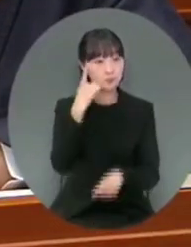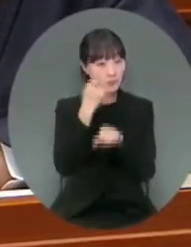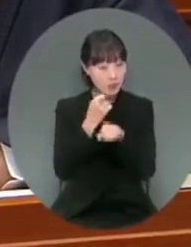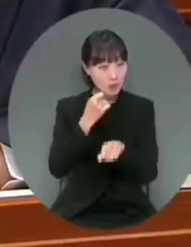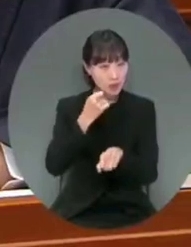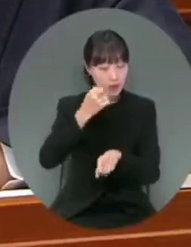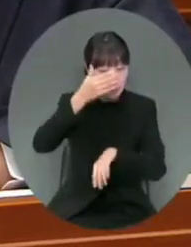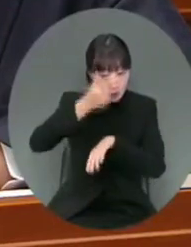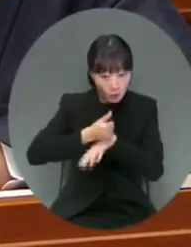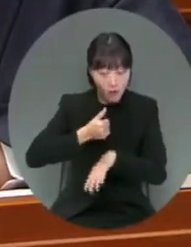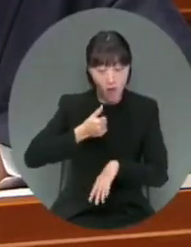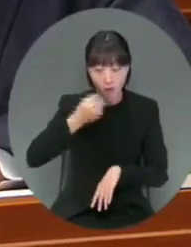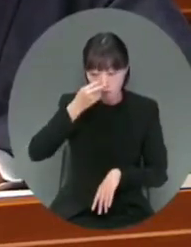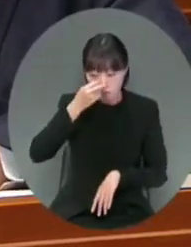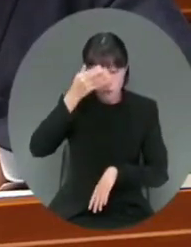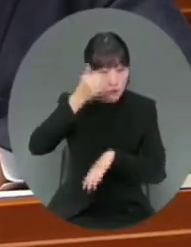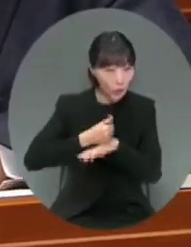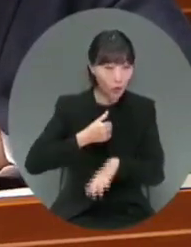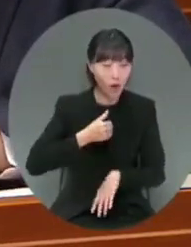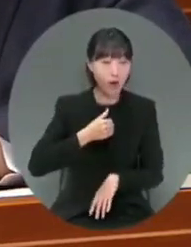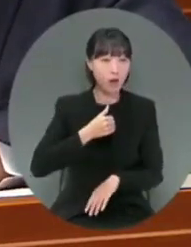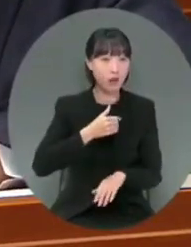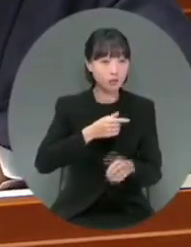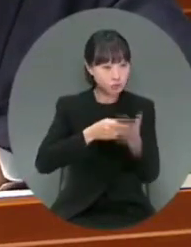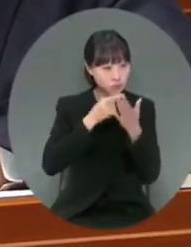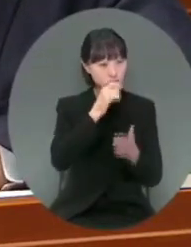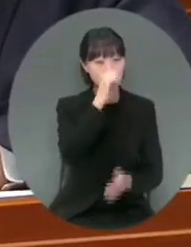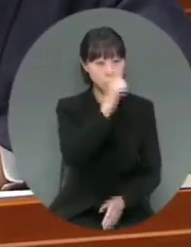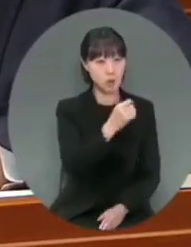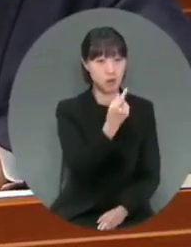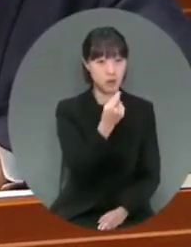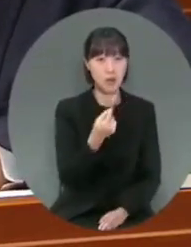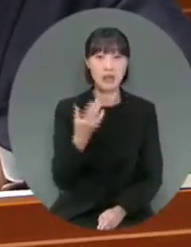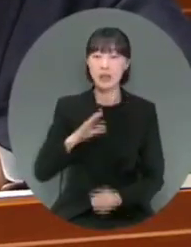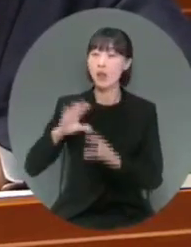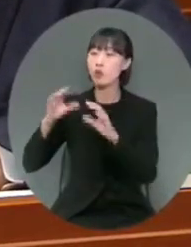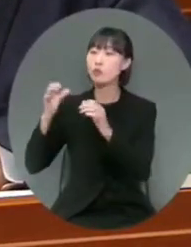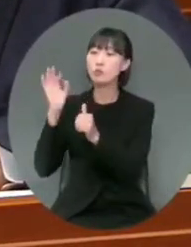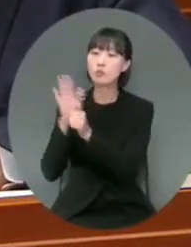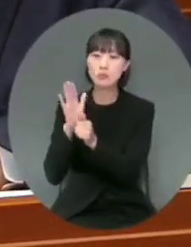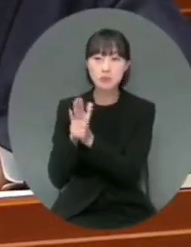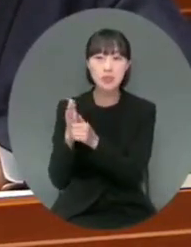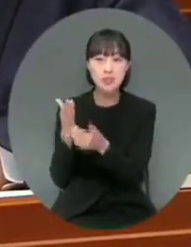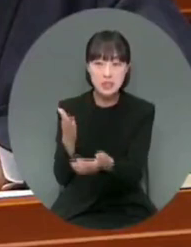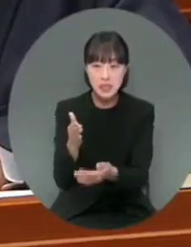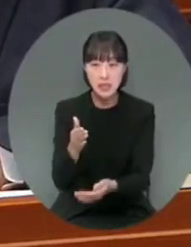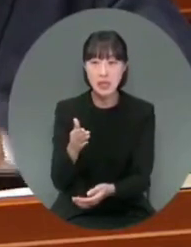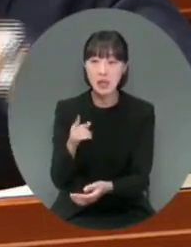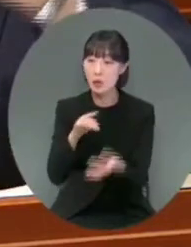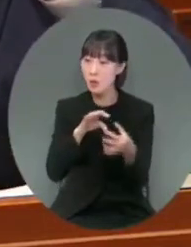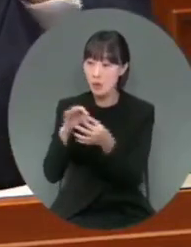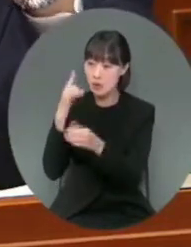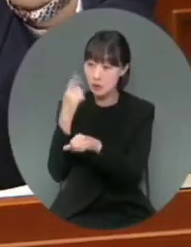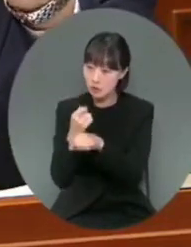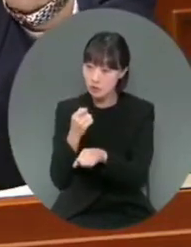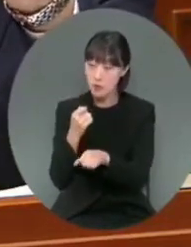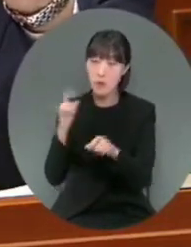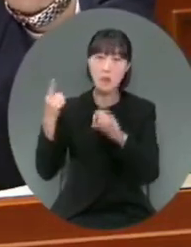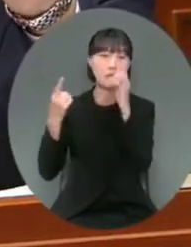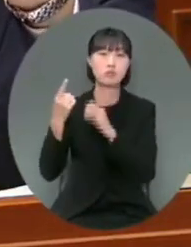굉장히 좋게 나온 것이죠. 근데 다만 이제 이것이 국비로 인한 것이냐에 대해서는 연구가 안 돼 있습니다.